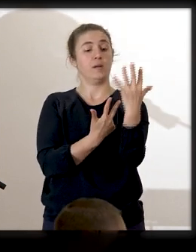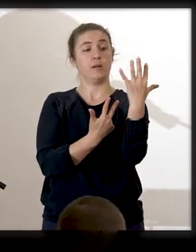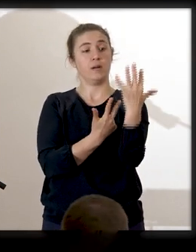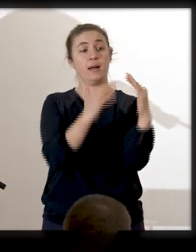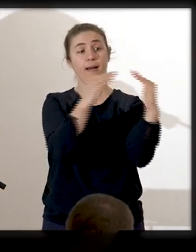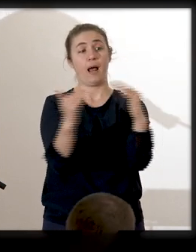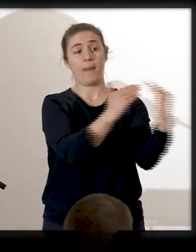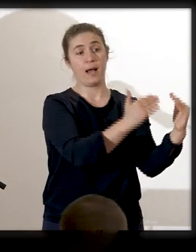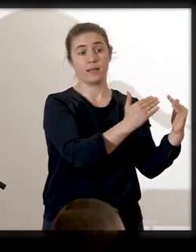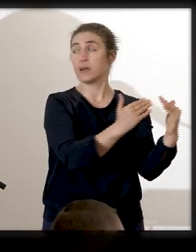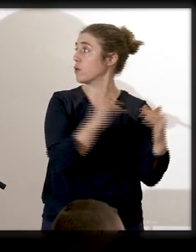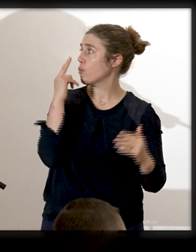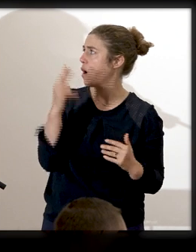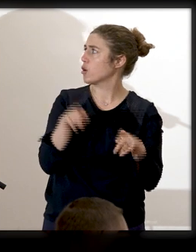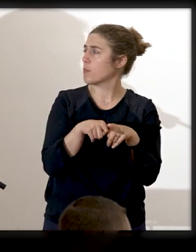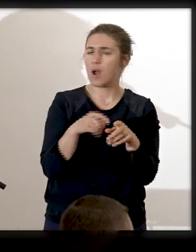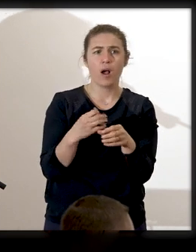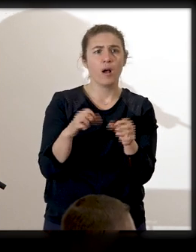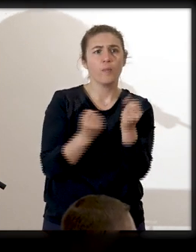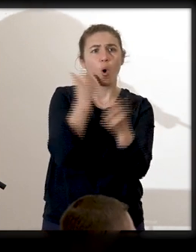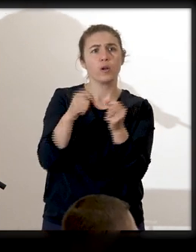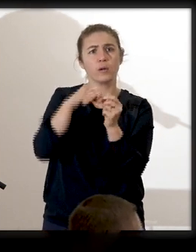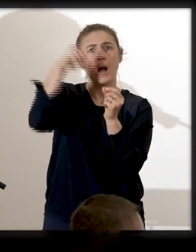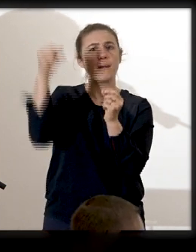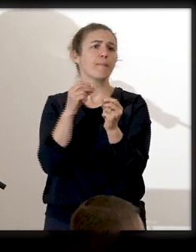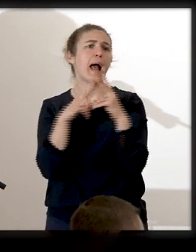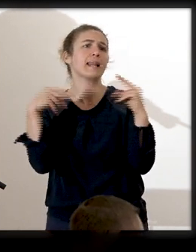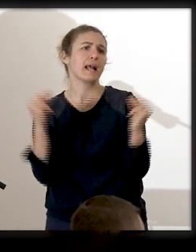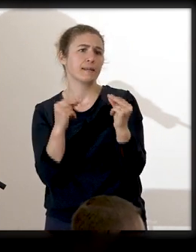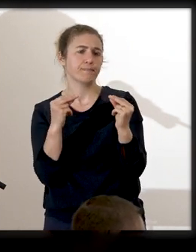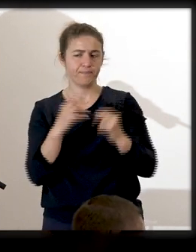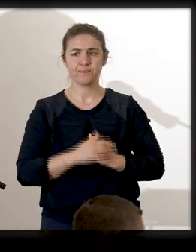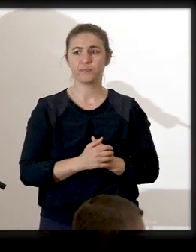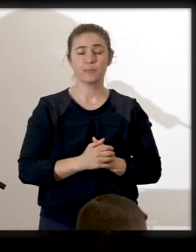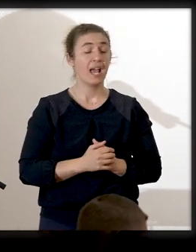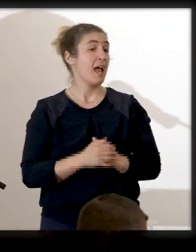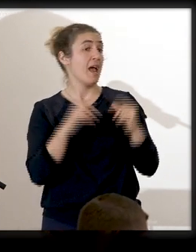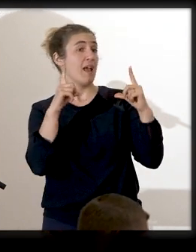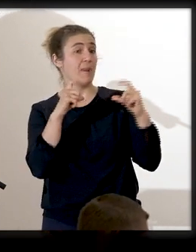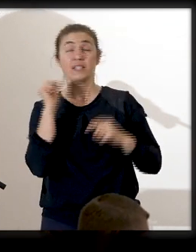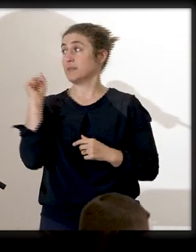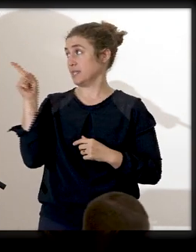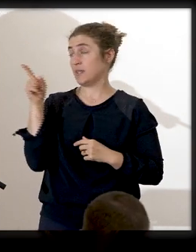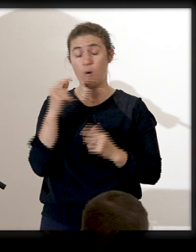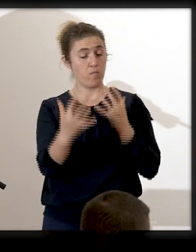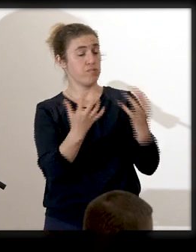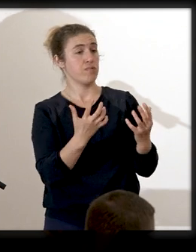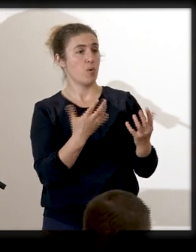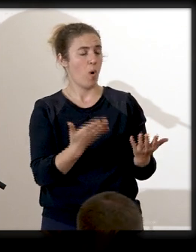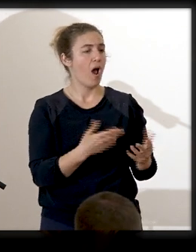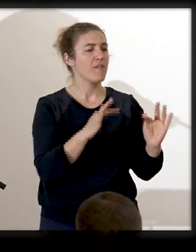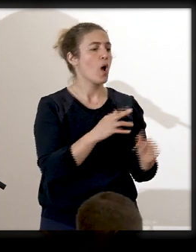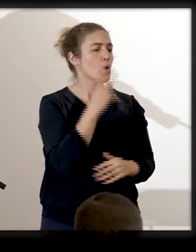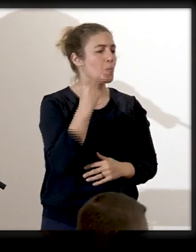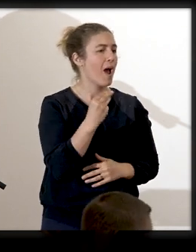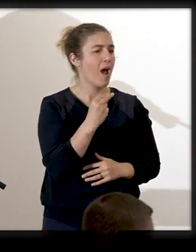de végétation tropicale comme un bananier. Cette image parle d'elle-même et montre que ni la dignité de ces hommes, ni même leur